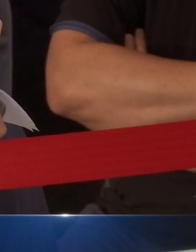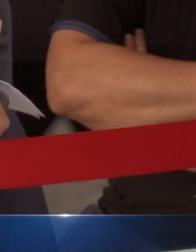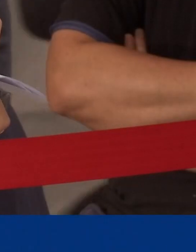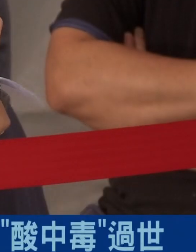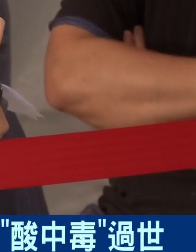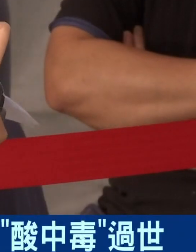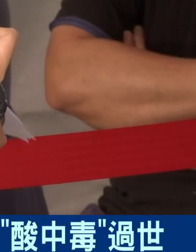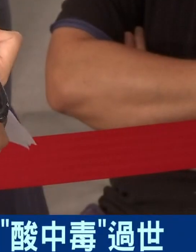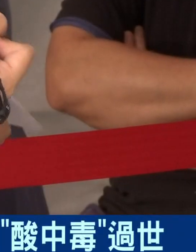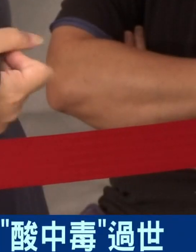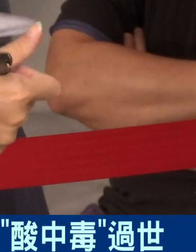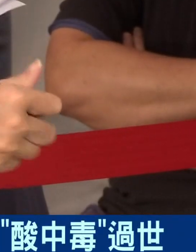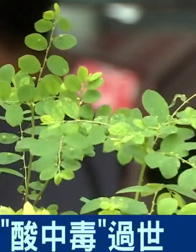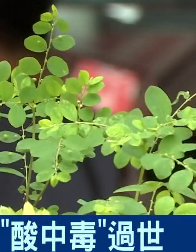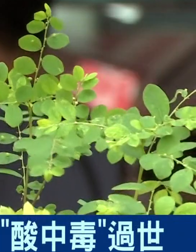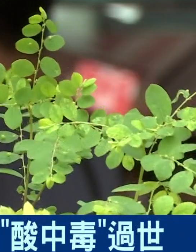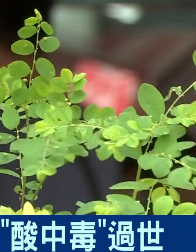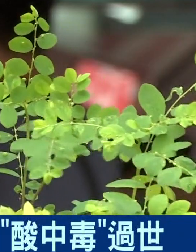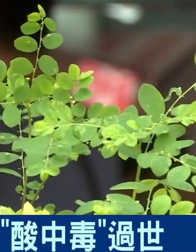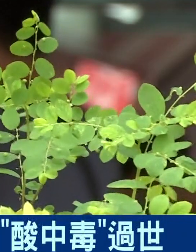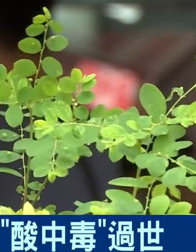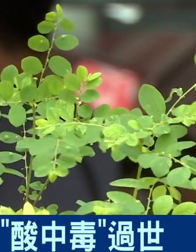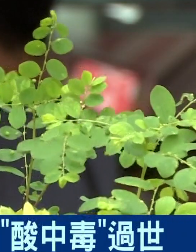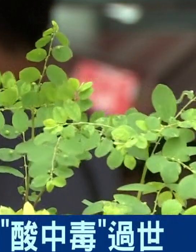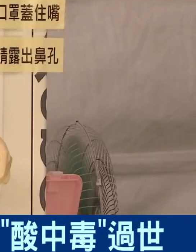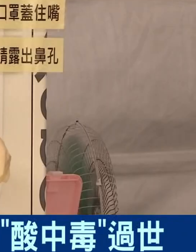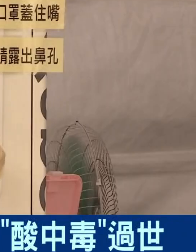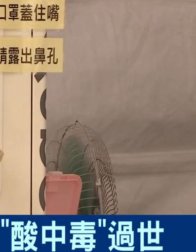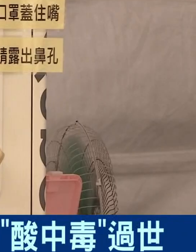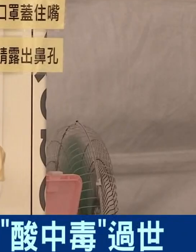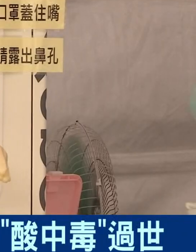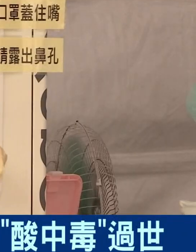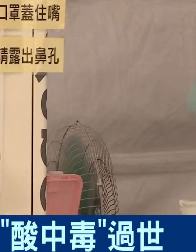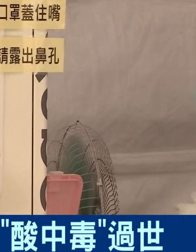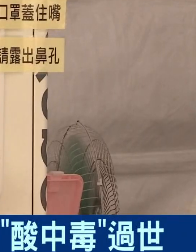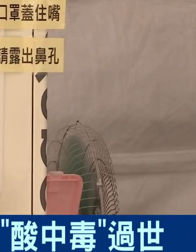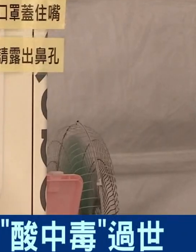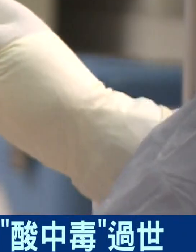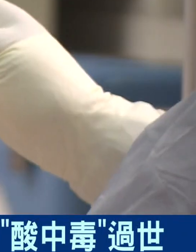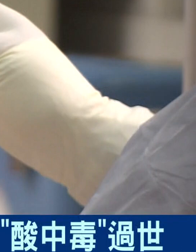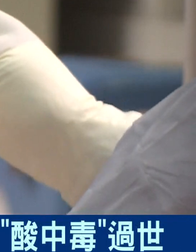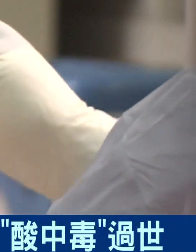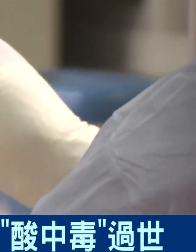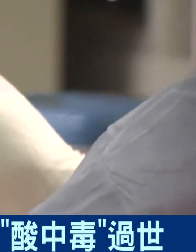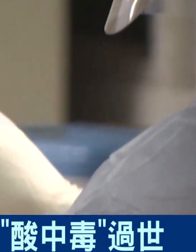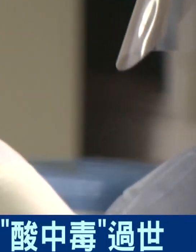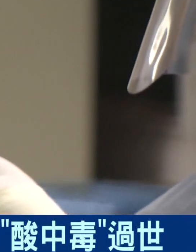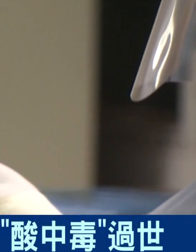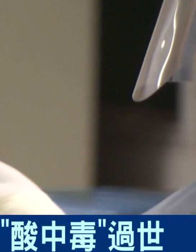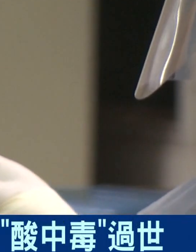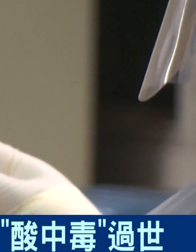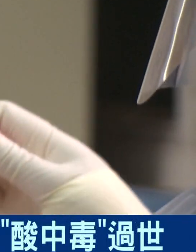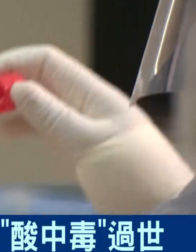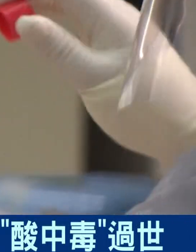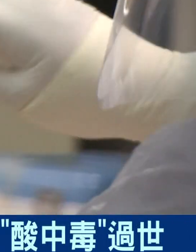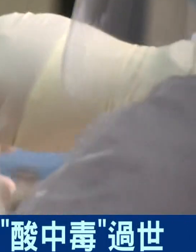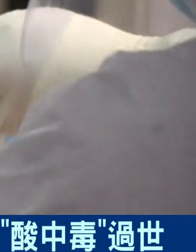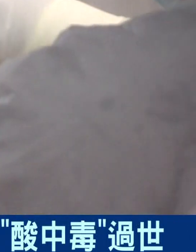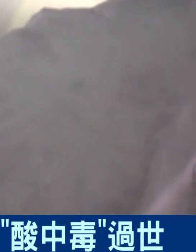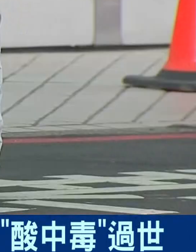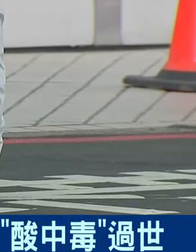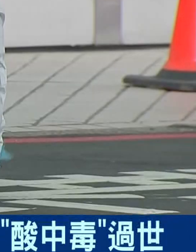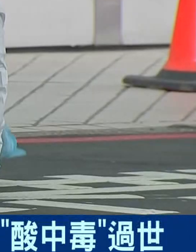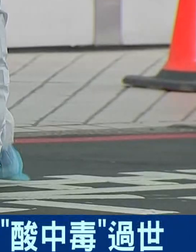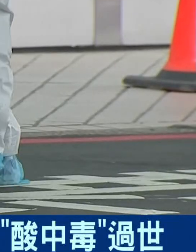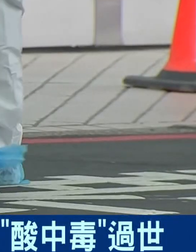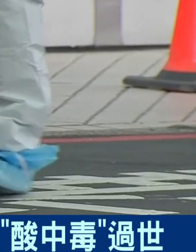工。 防疫工作不能停，因为确诊人数持续升温，连3天破6万，增63964，中重症加130，当中的